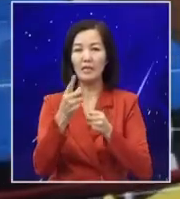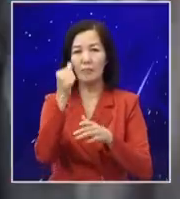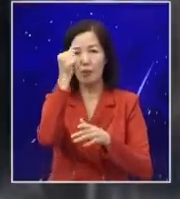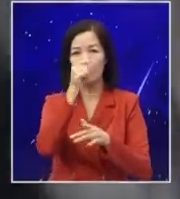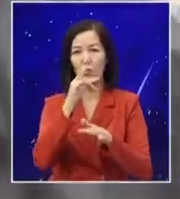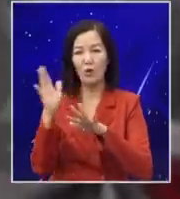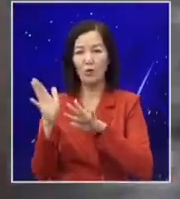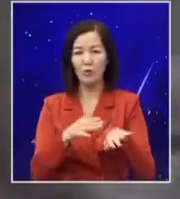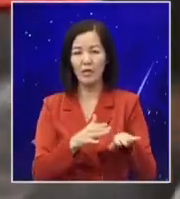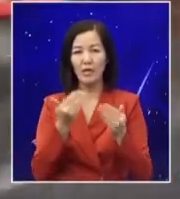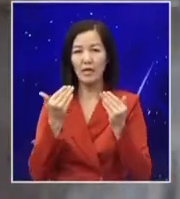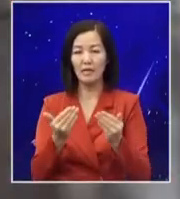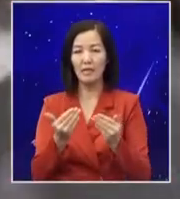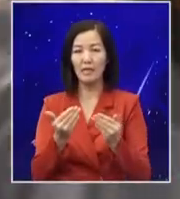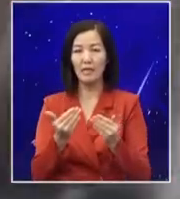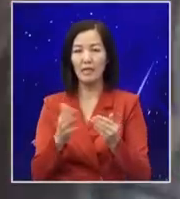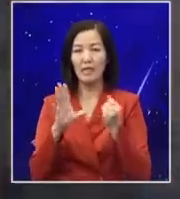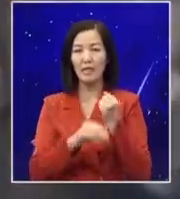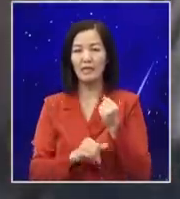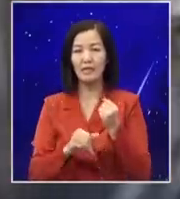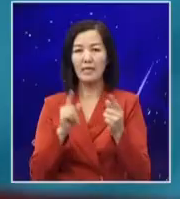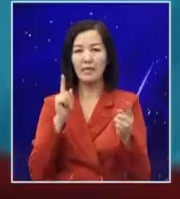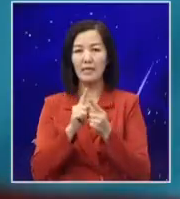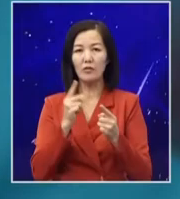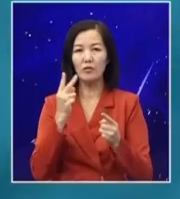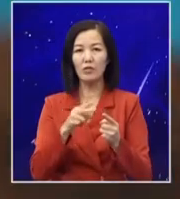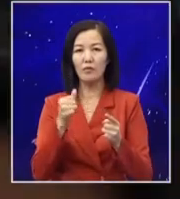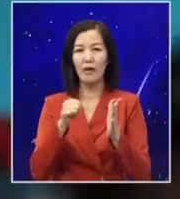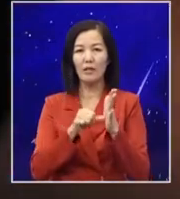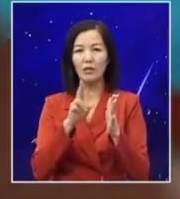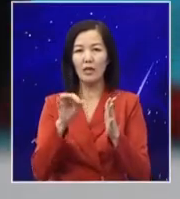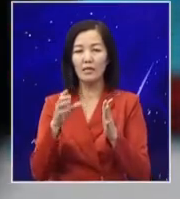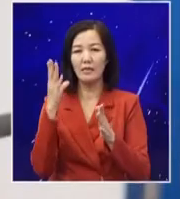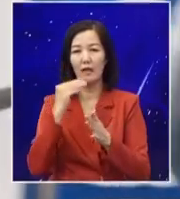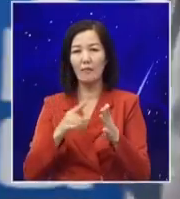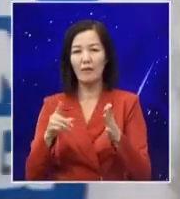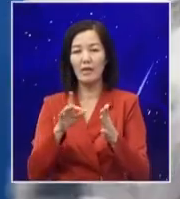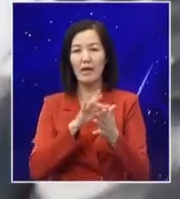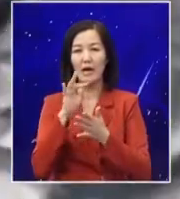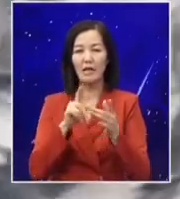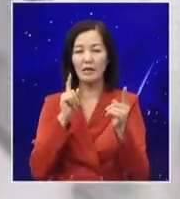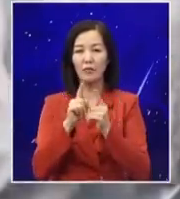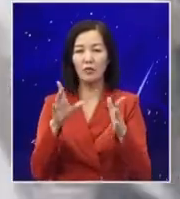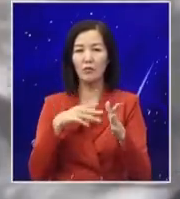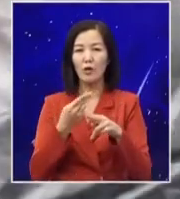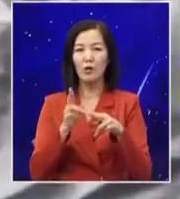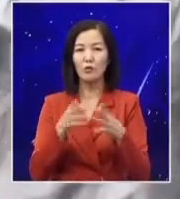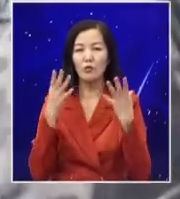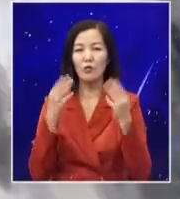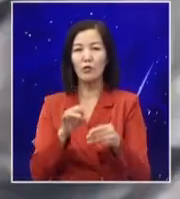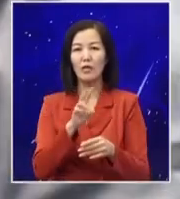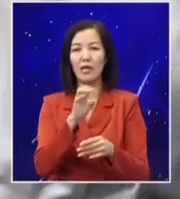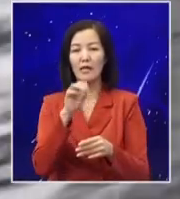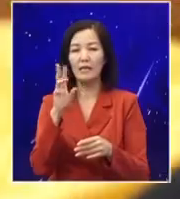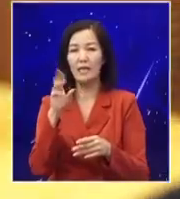жылдай уақыт болды. Қанат Ислам соңғы кездесуін былтыр 26 қазанда Алматы қаласында өткізді. Қанат сол күні намбиялық